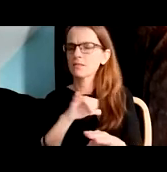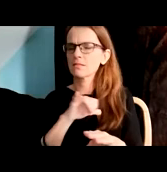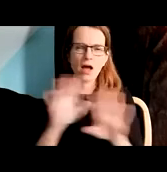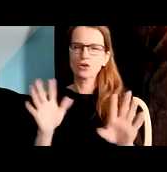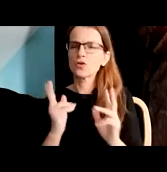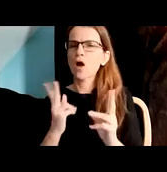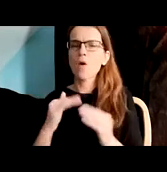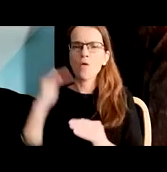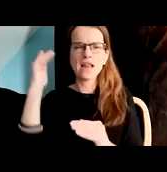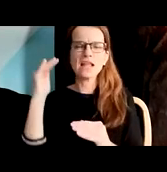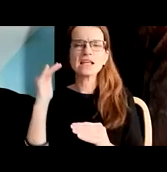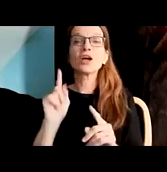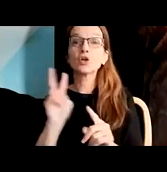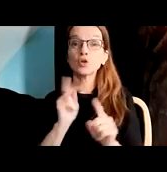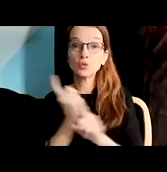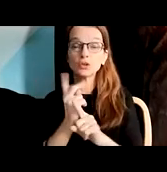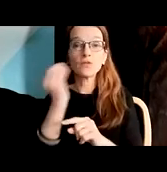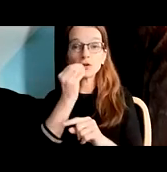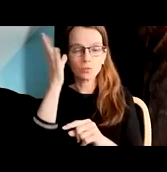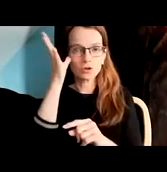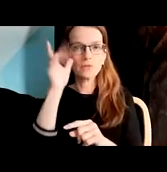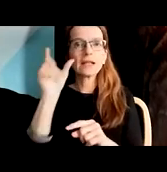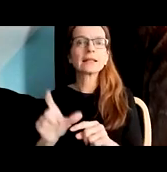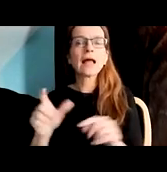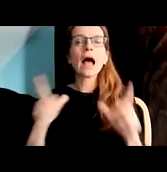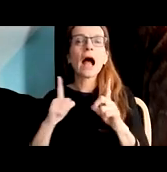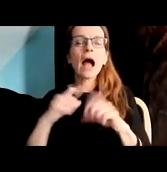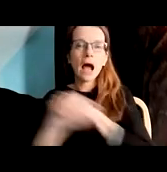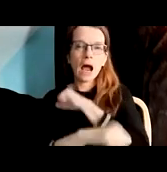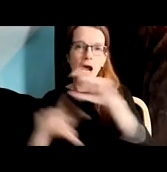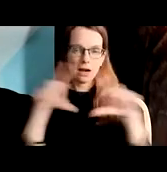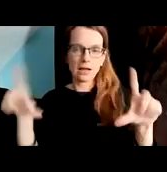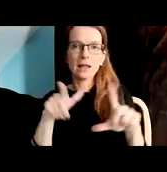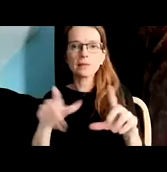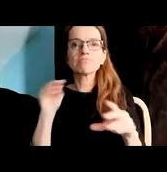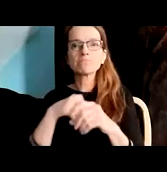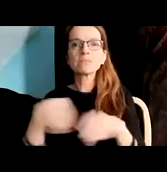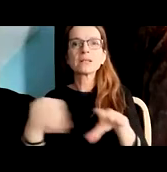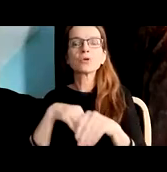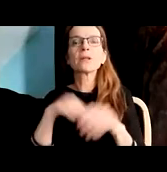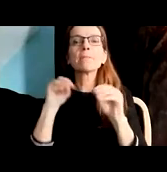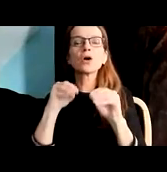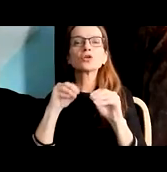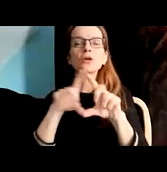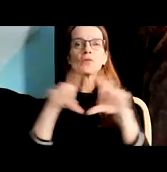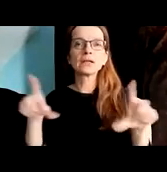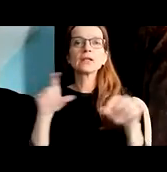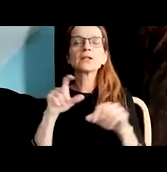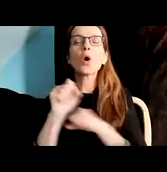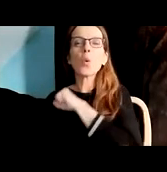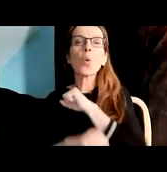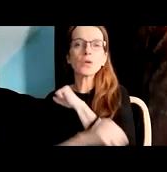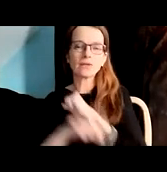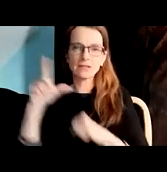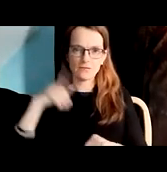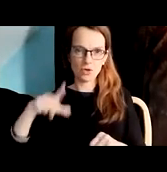izobraževanju. Docent dr. Žgurjeva je zaposlena na Pedagoški fakulteti Univerze v Ljubljani